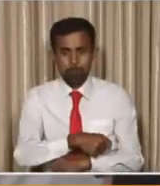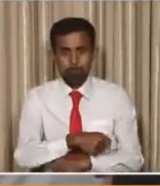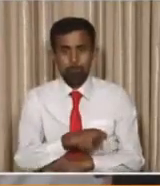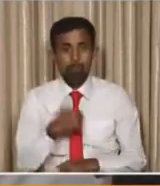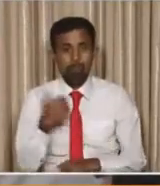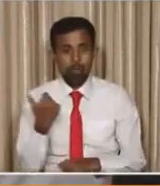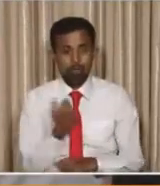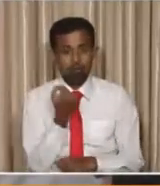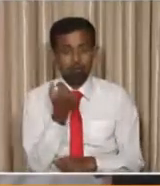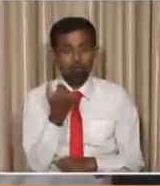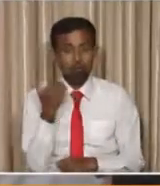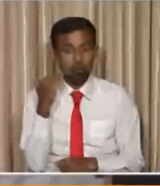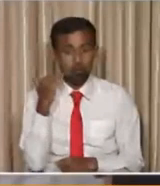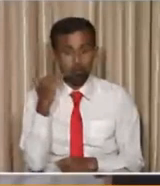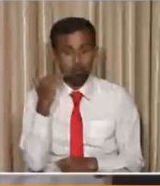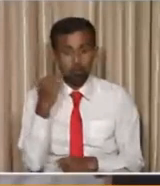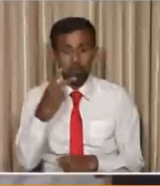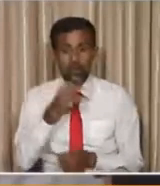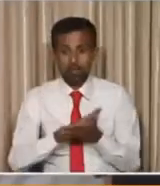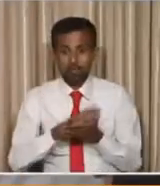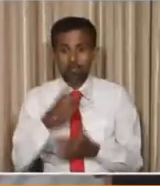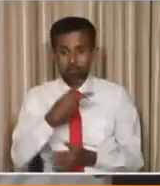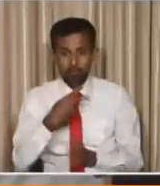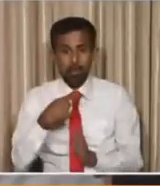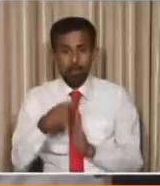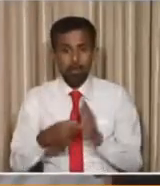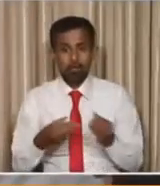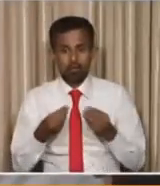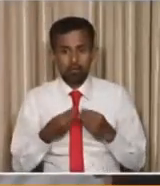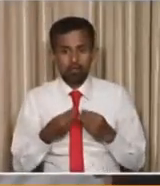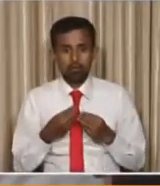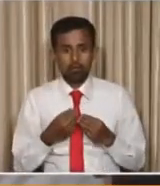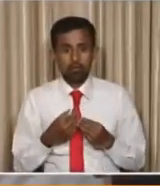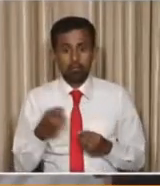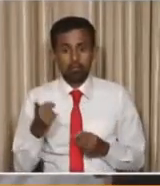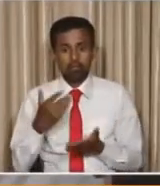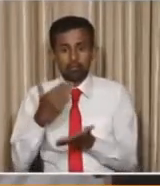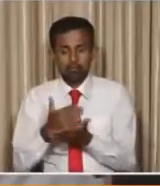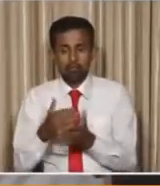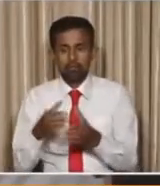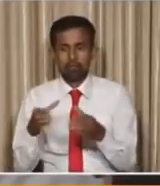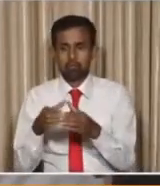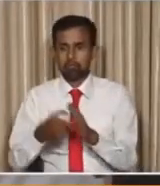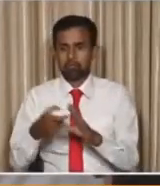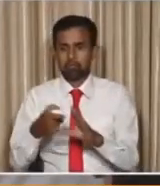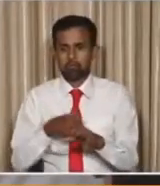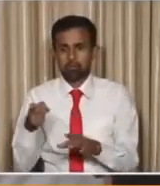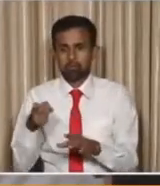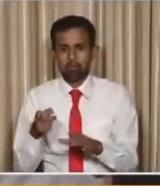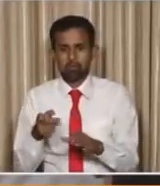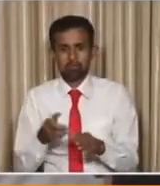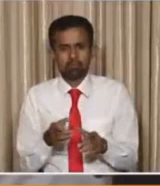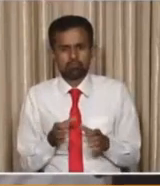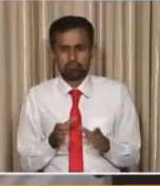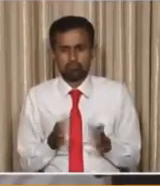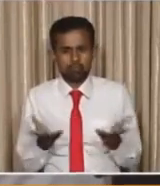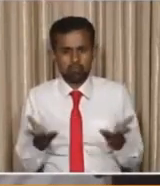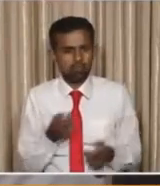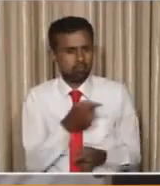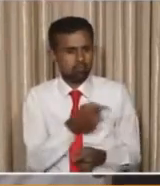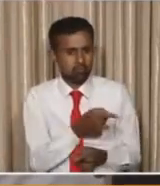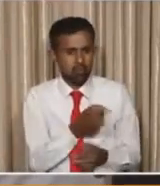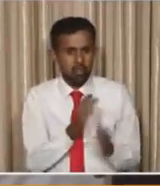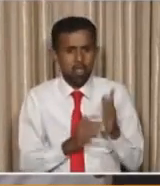එනර්ජි ග්‍රීන් හයිඩ්‍රජන් ලංකාවට ගේන්න. ඒක නවත්තන්නත් තව කට්ටියක් ඉන්නවා. ඉතින් ඕකට හිර වෙන්නේ නැතුව මෙතන එක